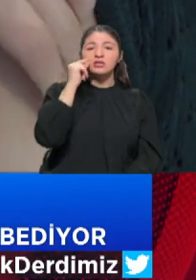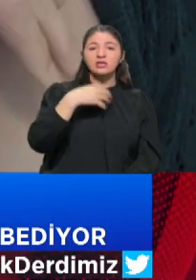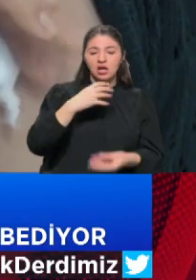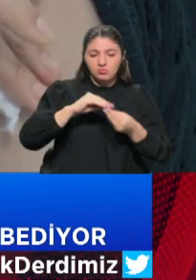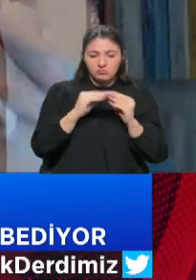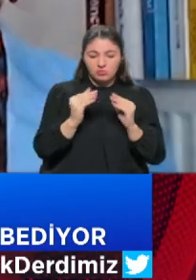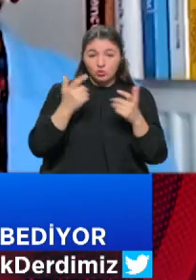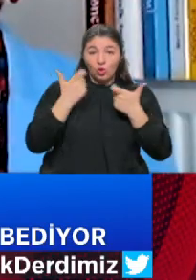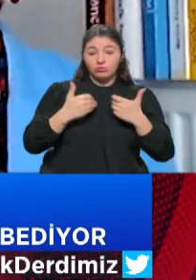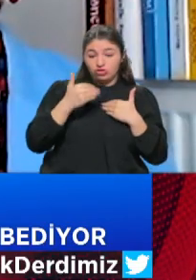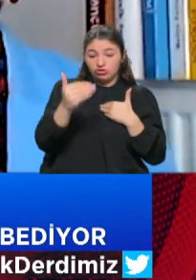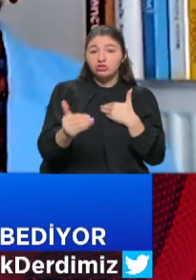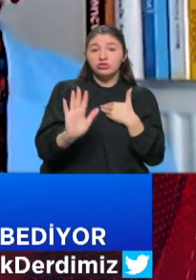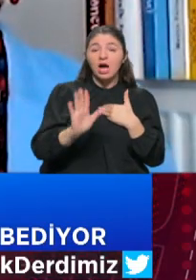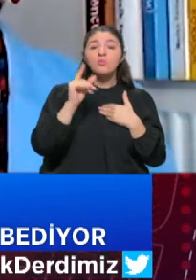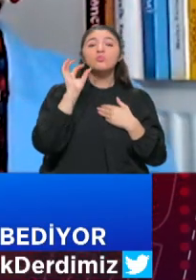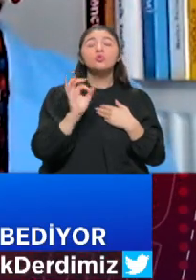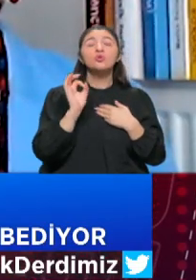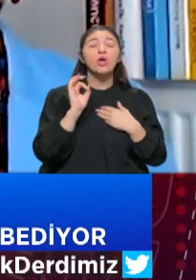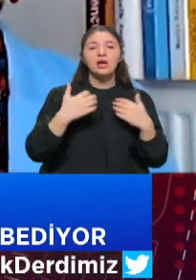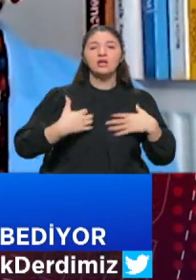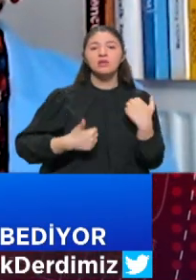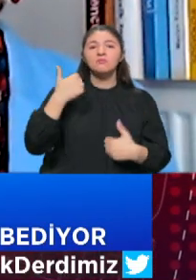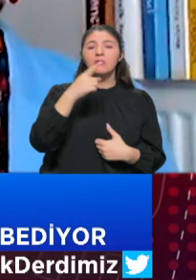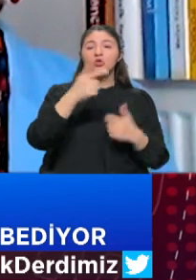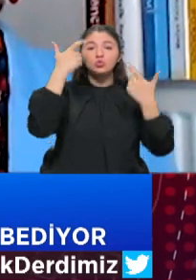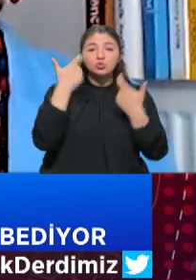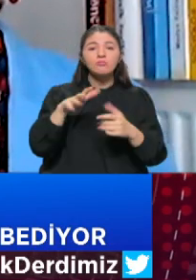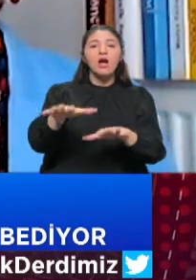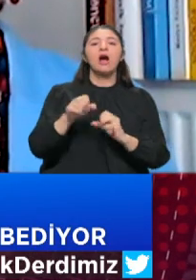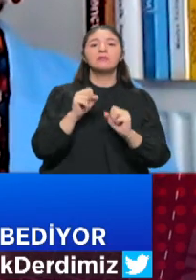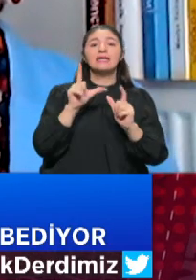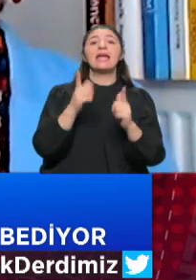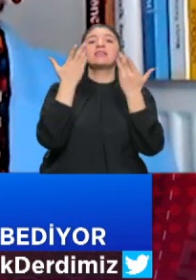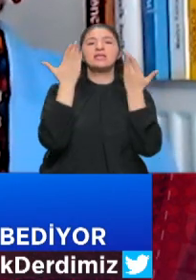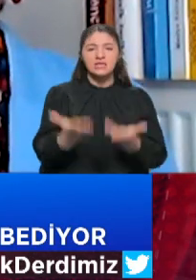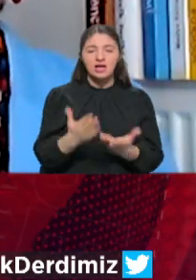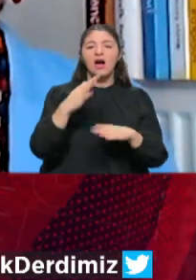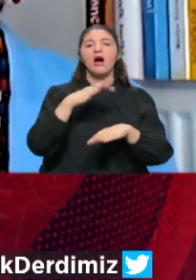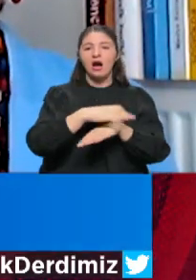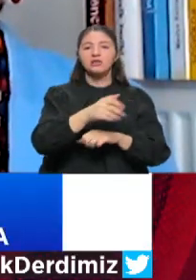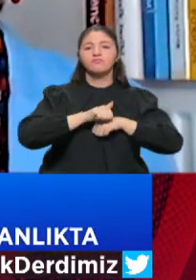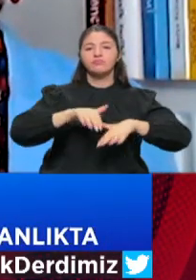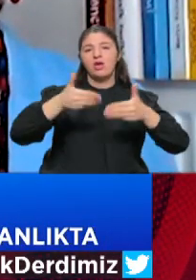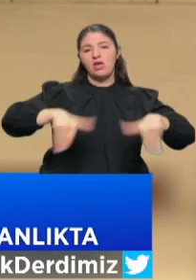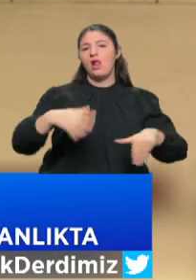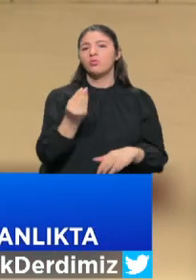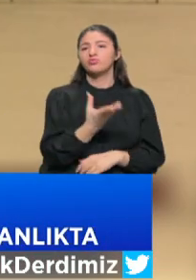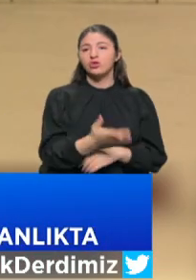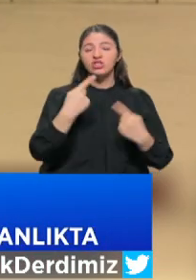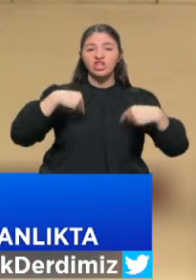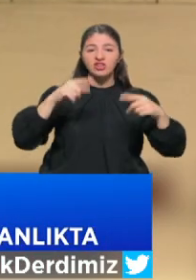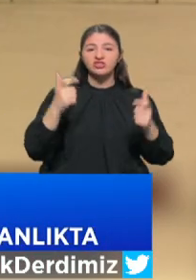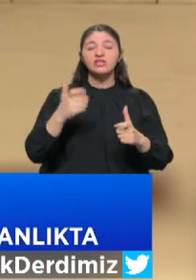kendi sorumlu dışında mutlaka hükümetin Sağlık Bakanlığı'nın sorumluluk üstlenmesi gerekir ki hastalığın yayılmasını engellemek